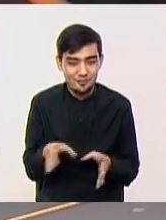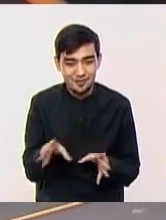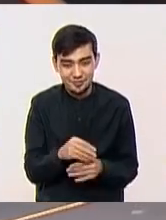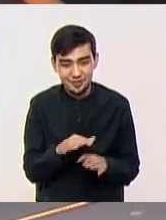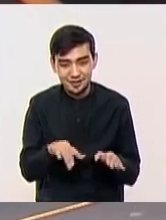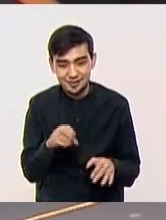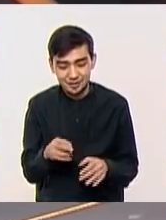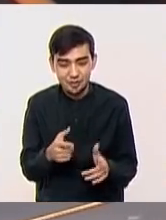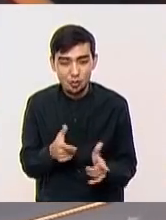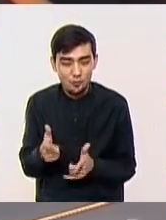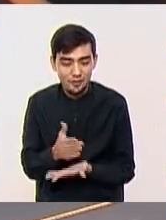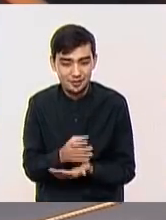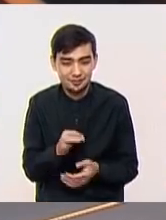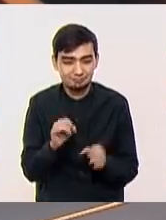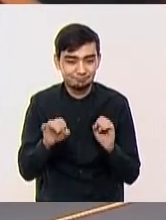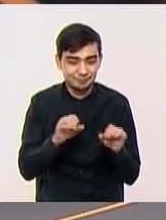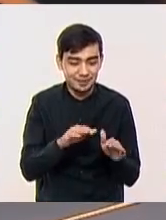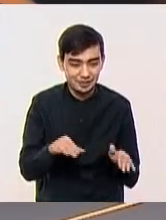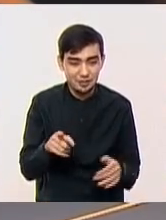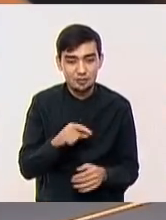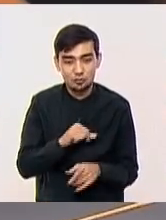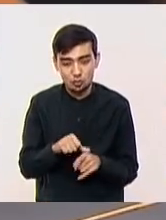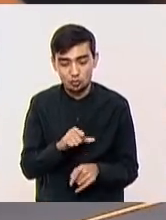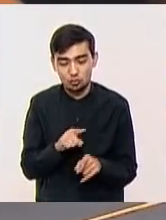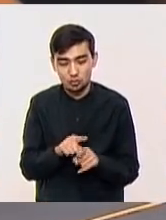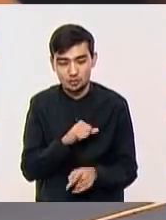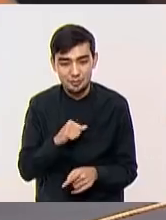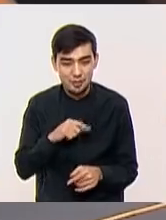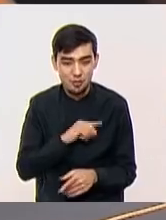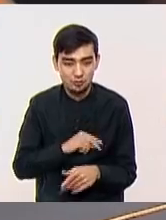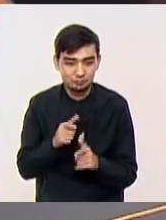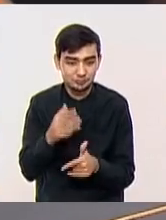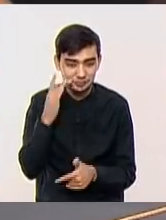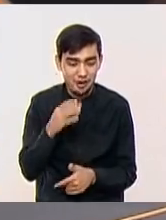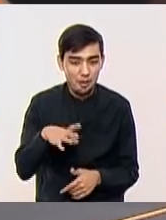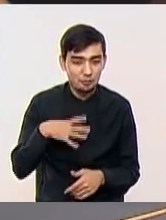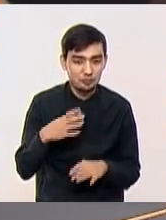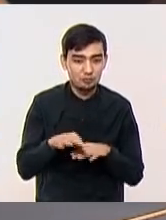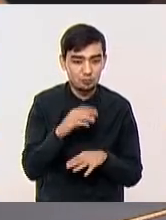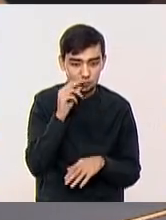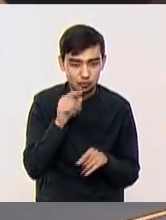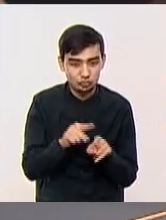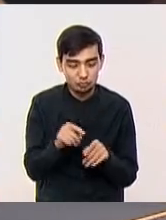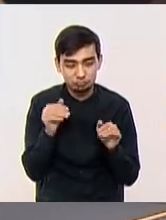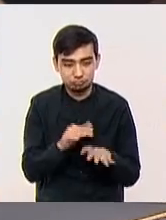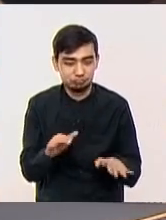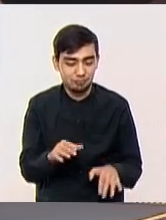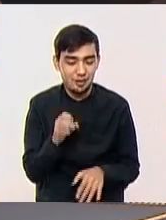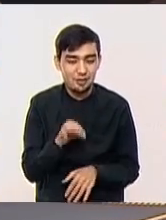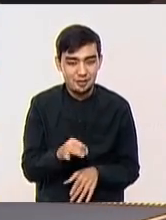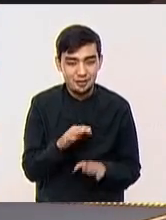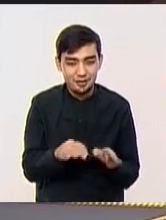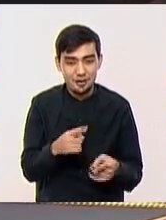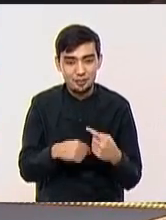бала бақшаға әзірлеп жүр. Бақшаға барғанда өзі де жұмысқа орналаспақ. Қазір бұрынғы күйеуі де мазасын алмайды екен. Ал